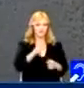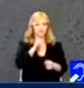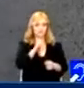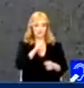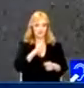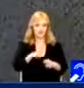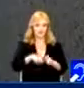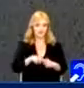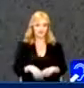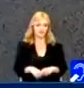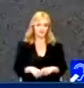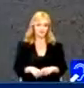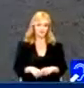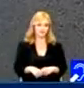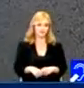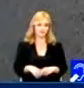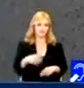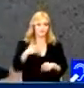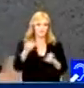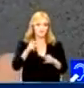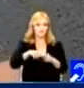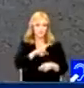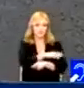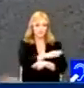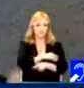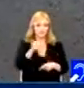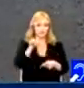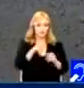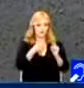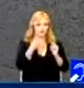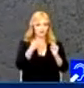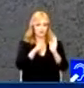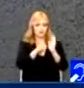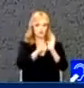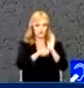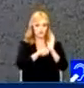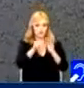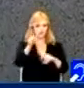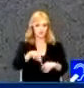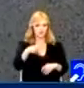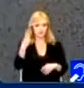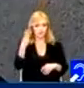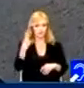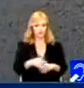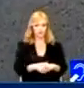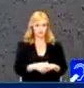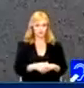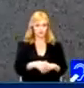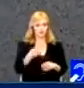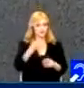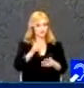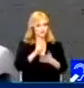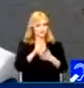s-a efectuat măsurarea tensiunii arteriale? Acum el are 160/100, este mare, trebuie să